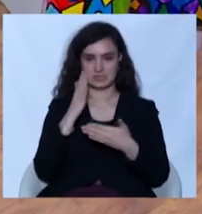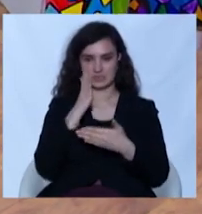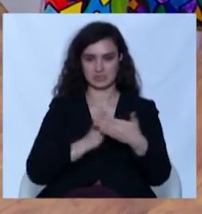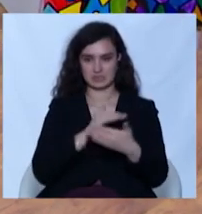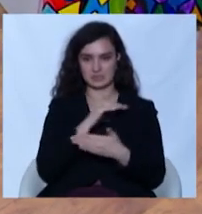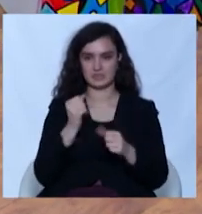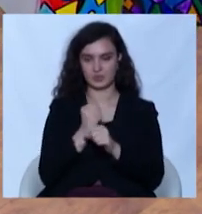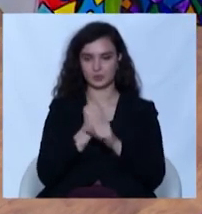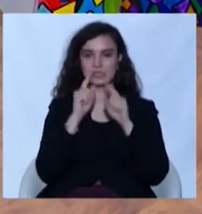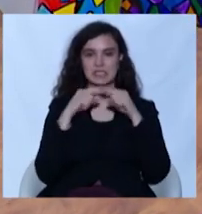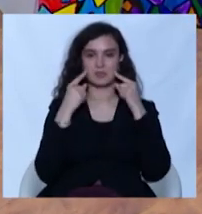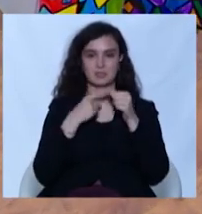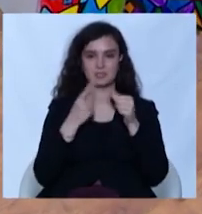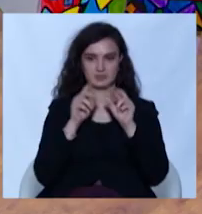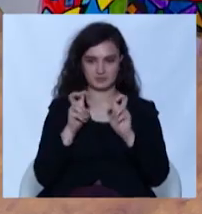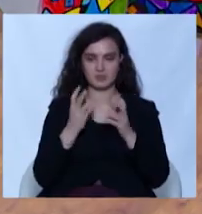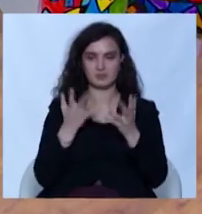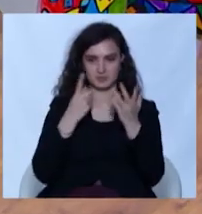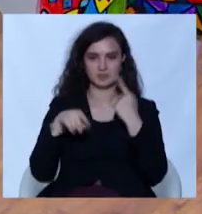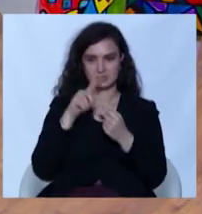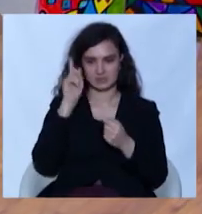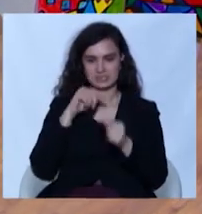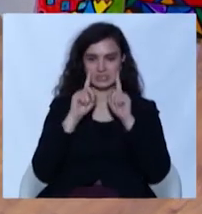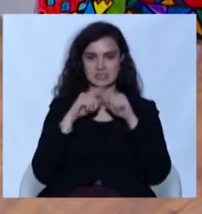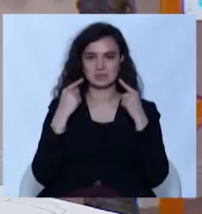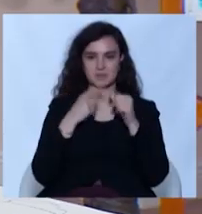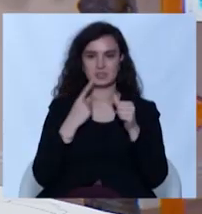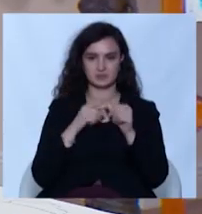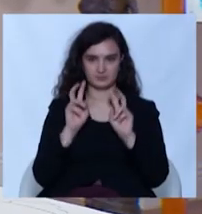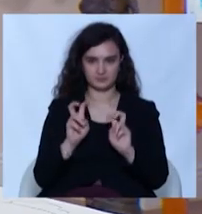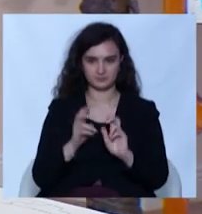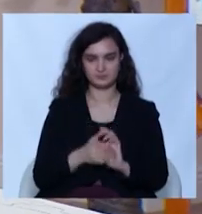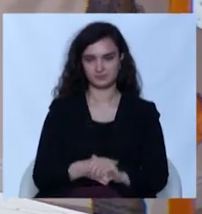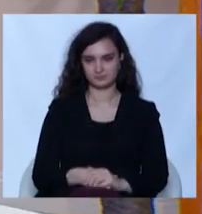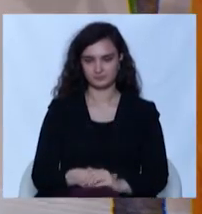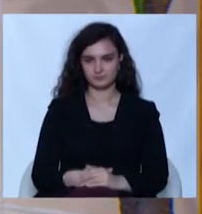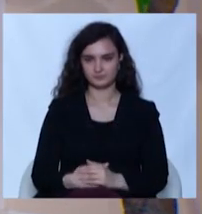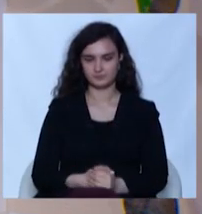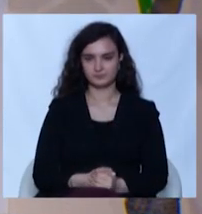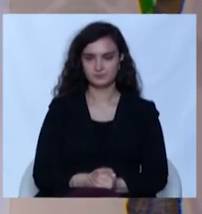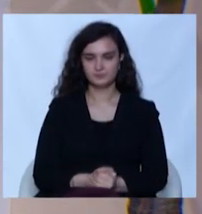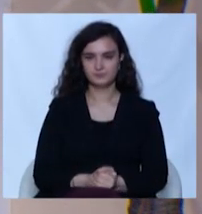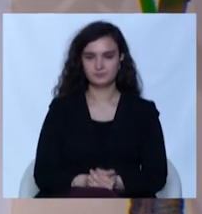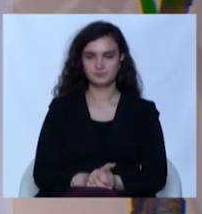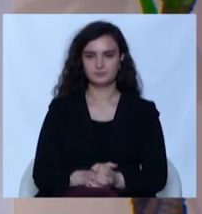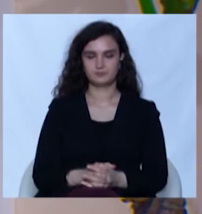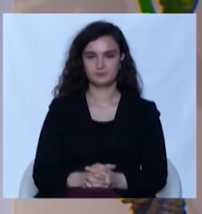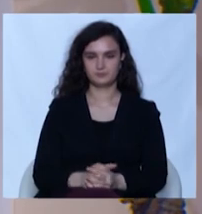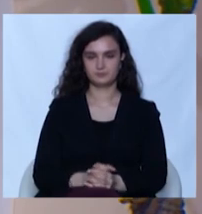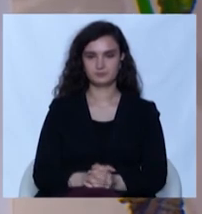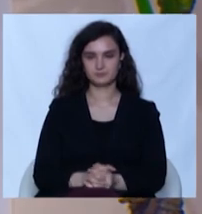ქართულად ღიმილი ქვია, მაგრამ თქვენ ალბათ ხო იცით, რომ ყველა სმაილს აძახით. რა ვქნათ, იცით,